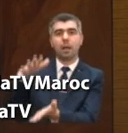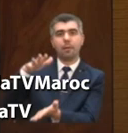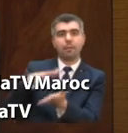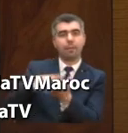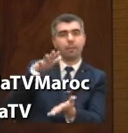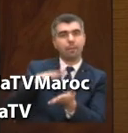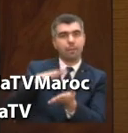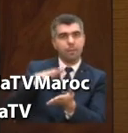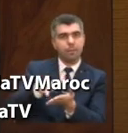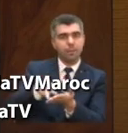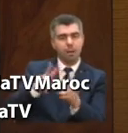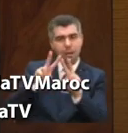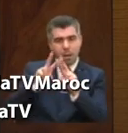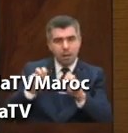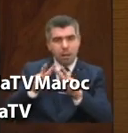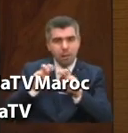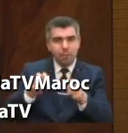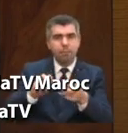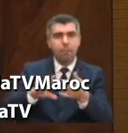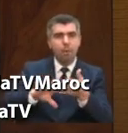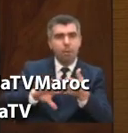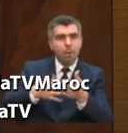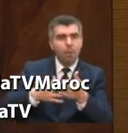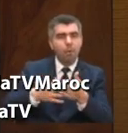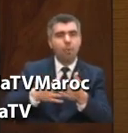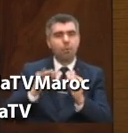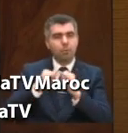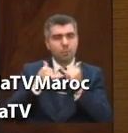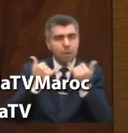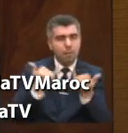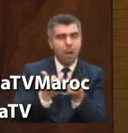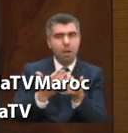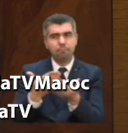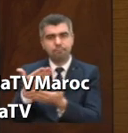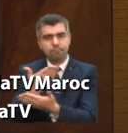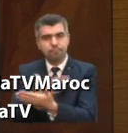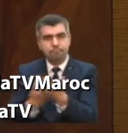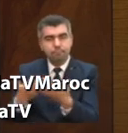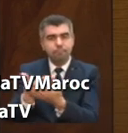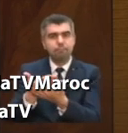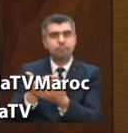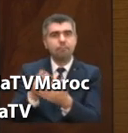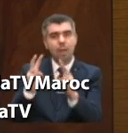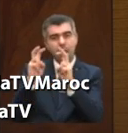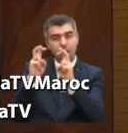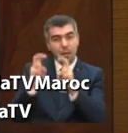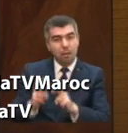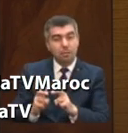هي اللي وارده وبعد التمحيص والتدقيق والنظر واعاده النظر الى غير ذلك تم حصر العدد